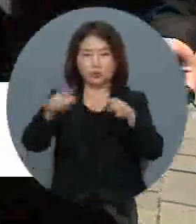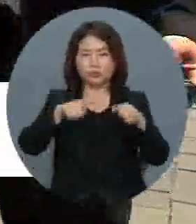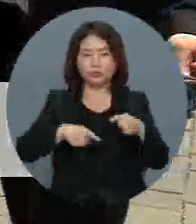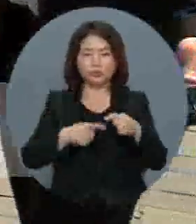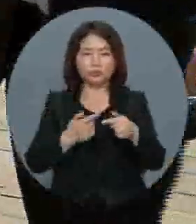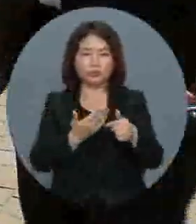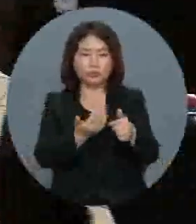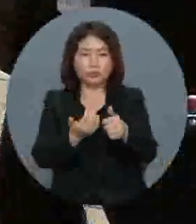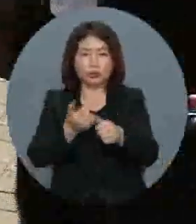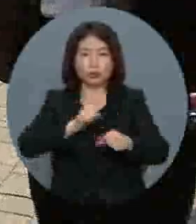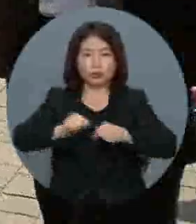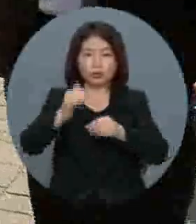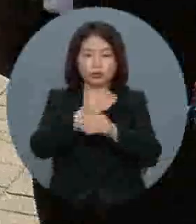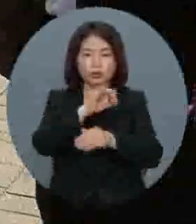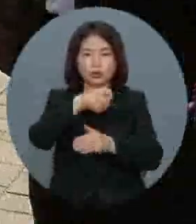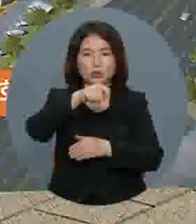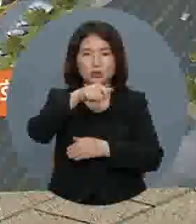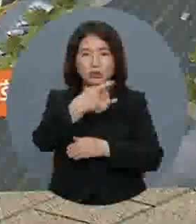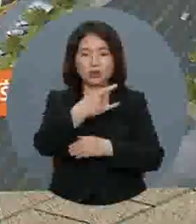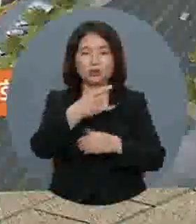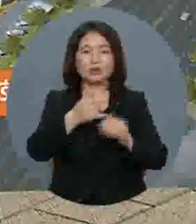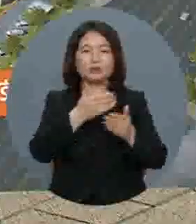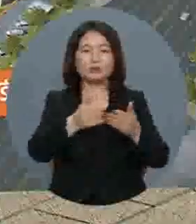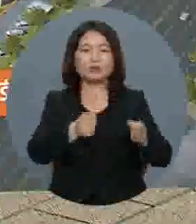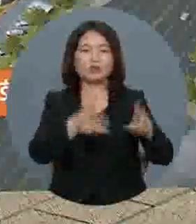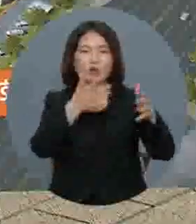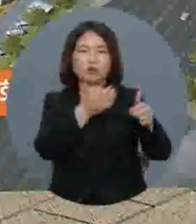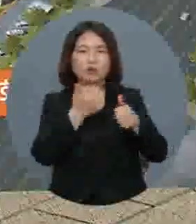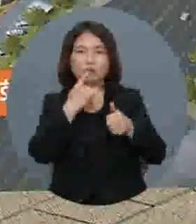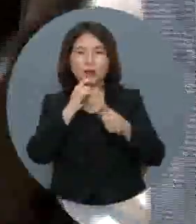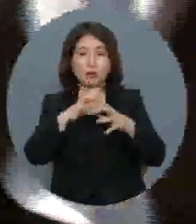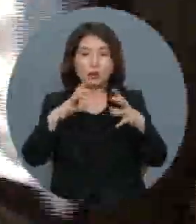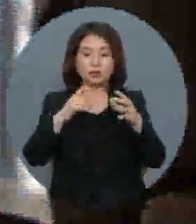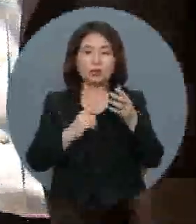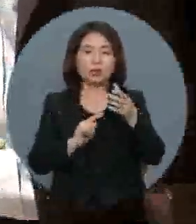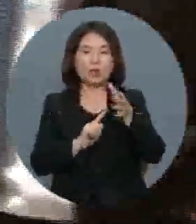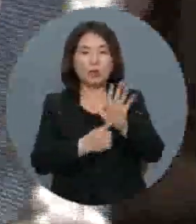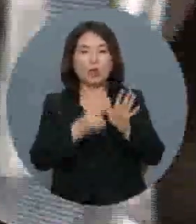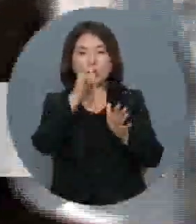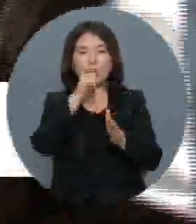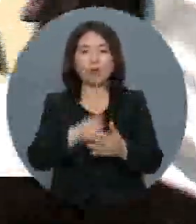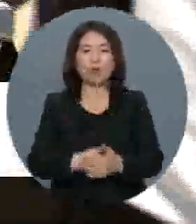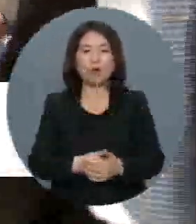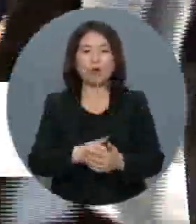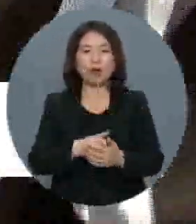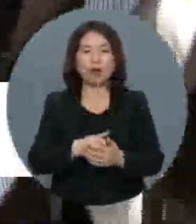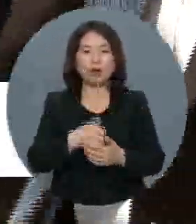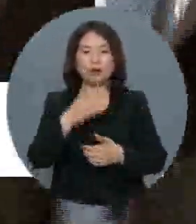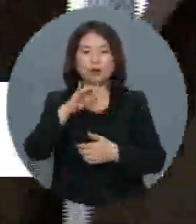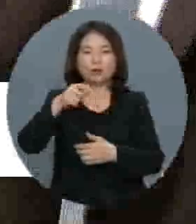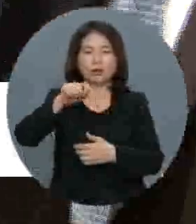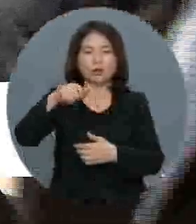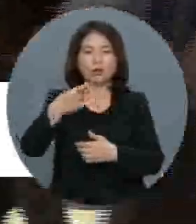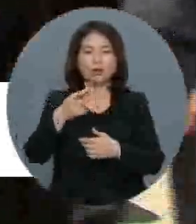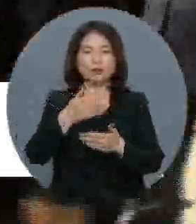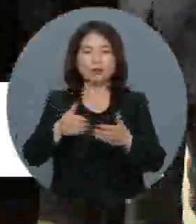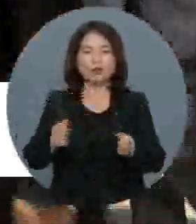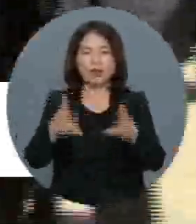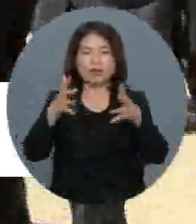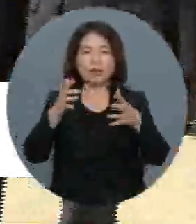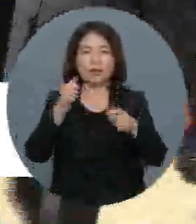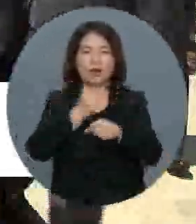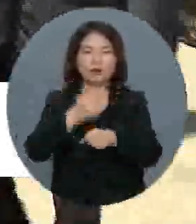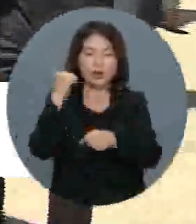유치전 이 벌어지는 이건희 미술관도 화제로 떠올랐습니다 저 자 마 아 것들이 이제